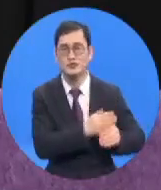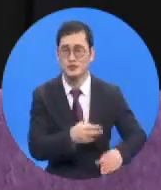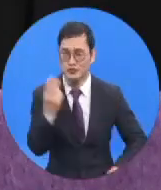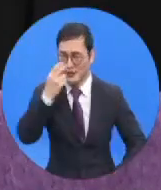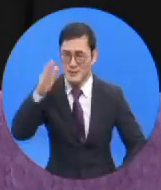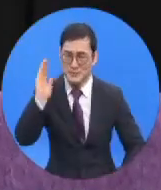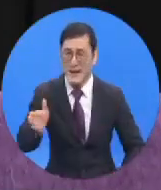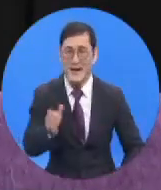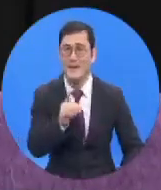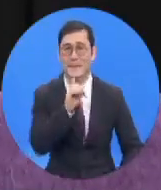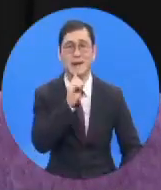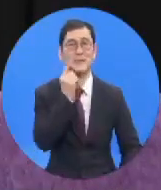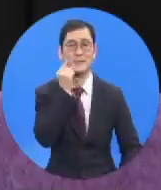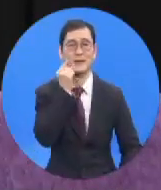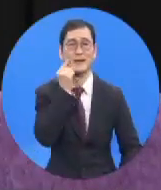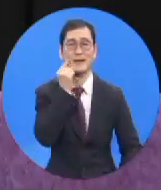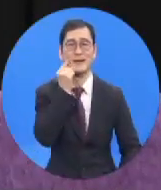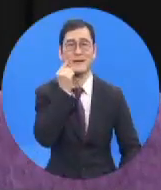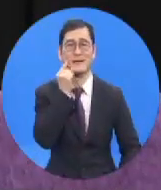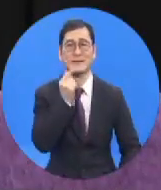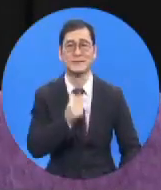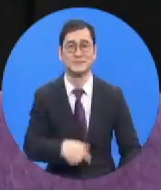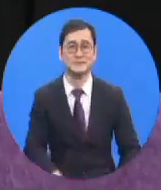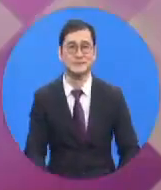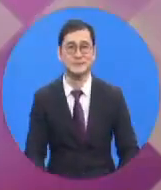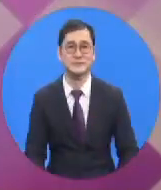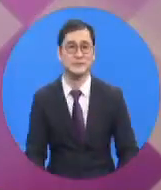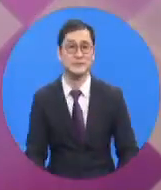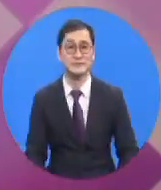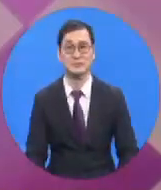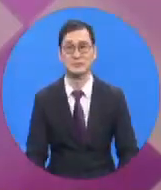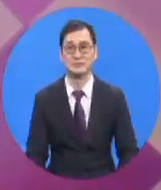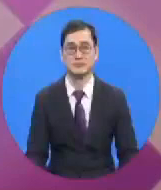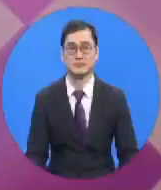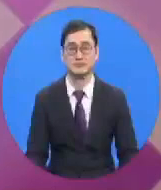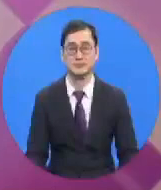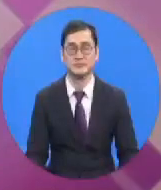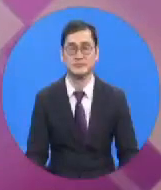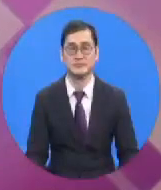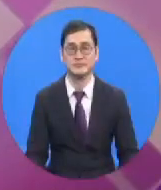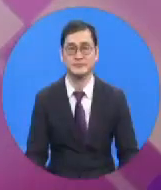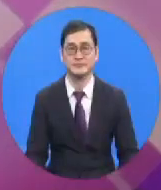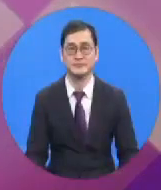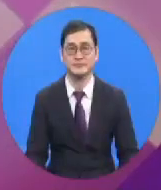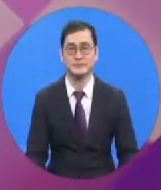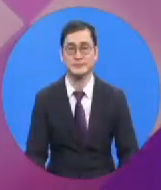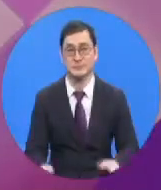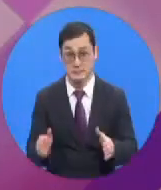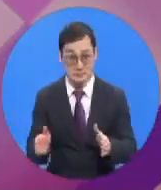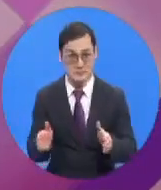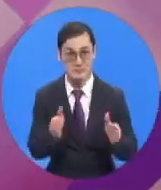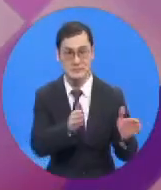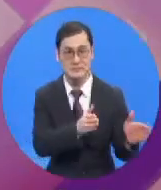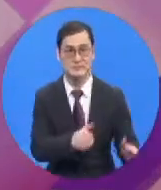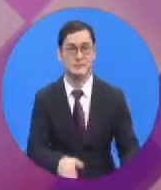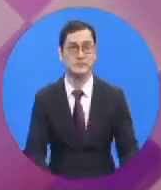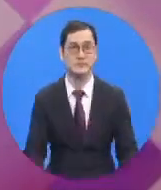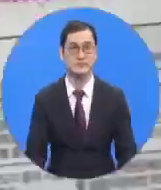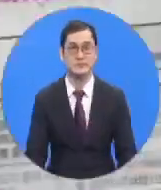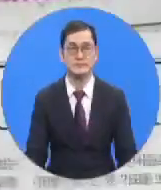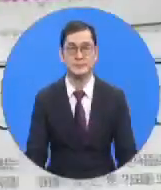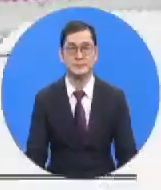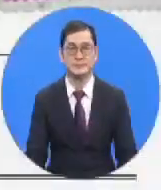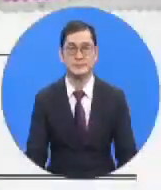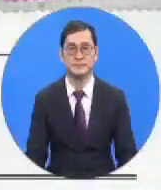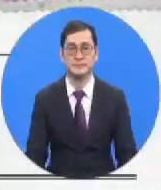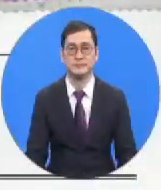말라고 이야기할 수 없는 게 민주당 입장입니다. 예. 당연히 모두가 다 수사를 지켜봐야겠죠. 예. 그럼 저희가 준비한 다음 두 번째 이슈